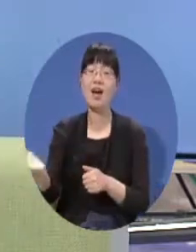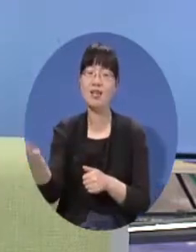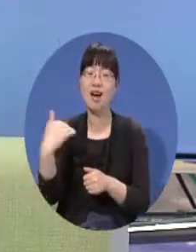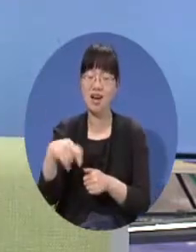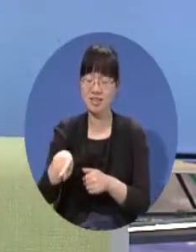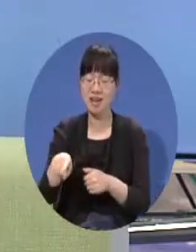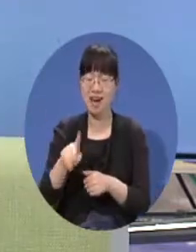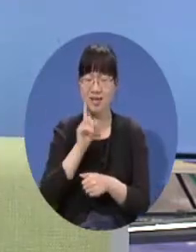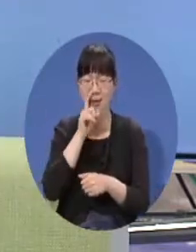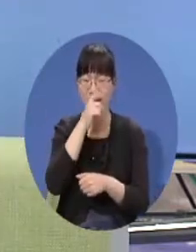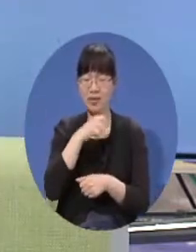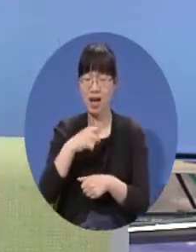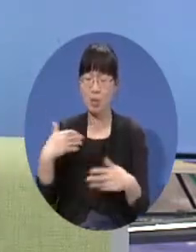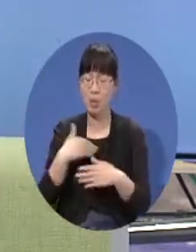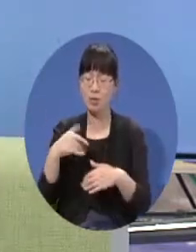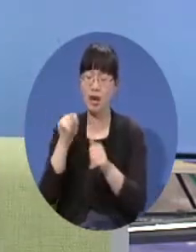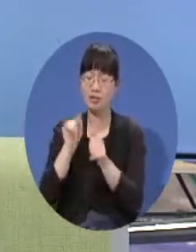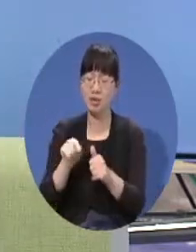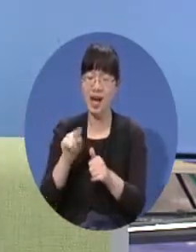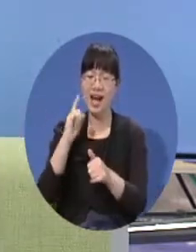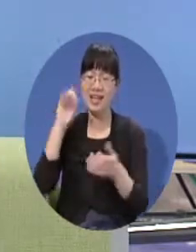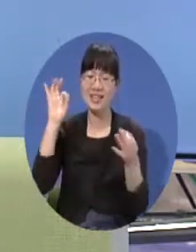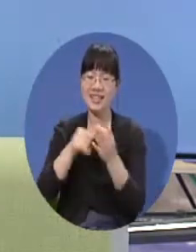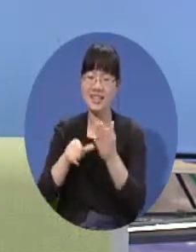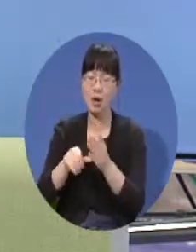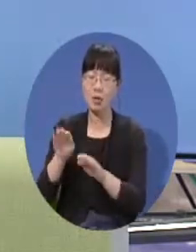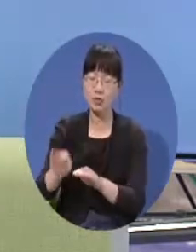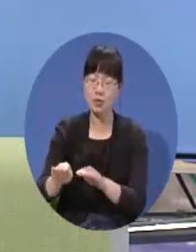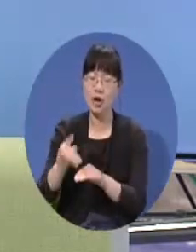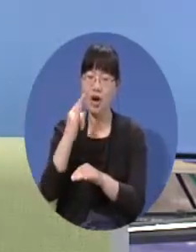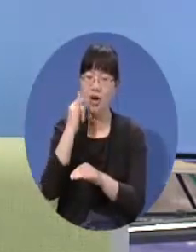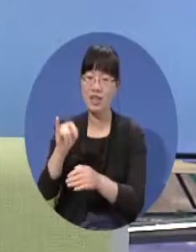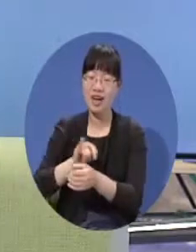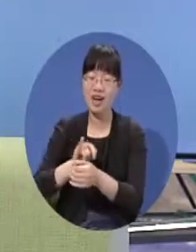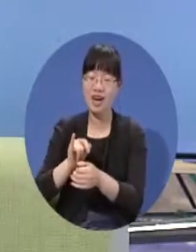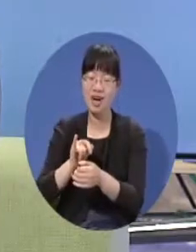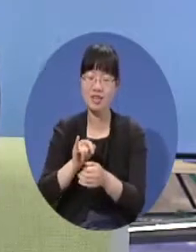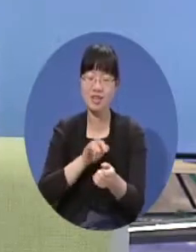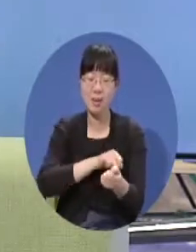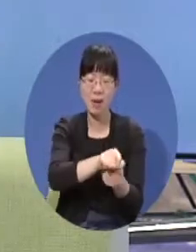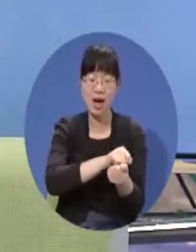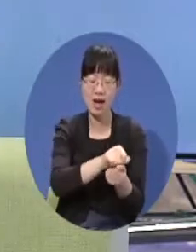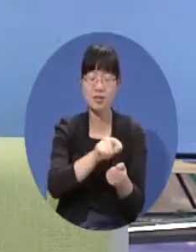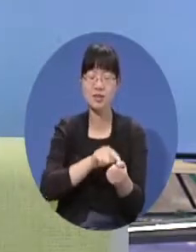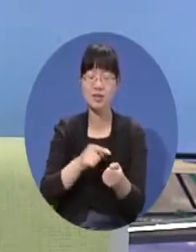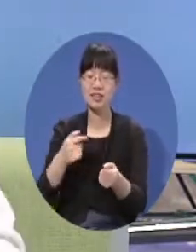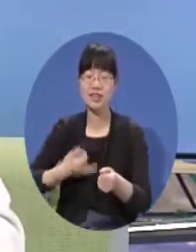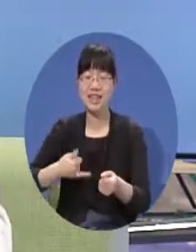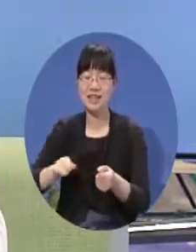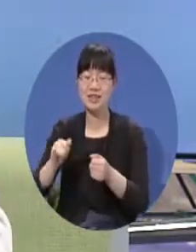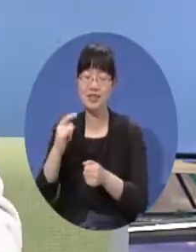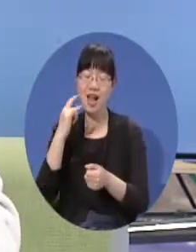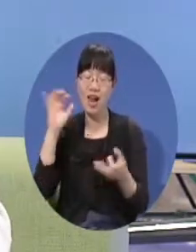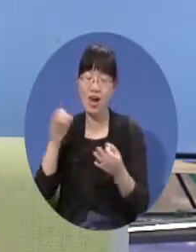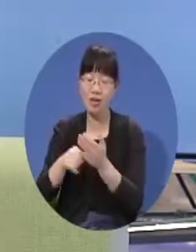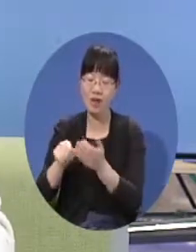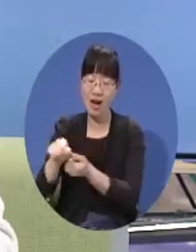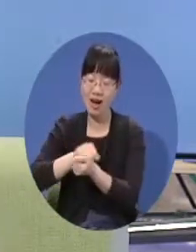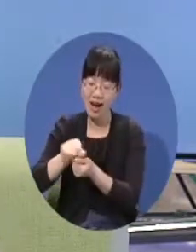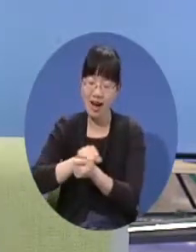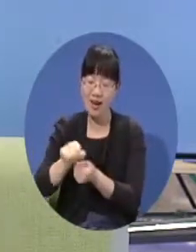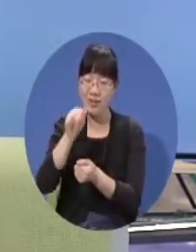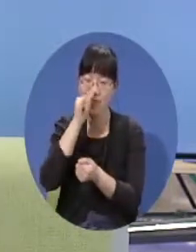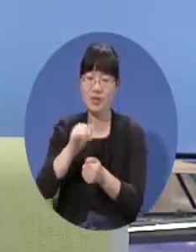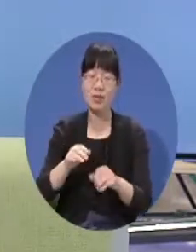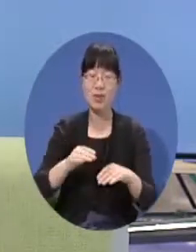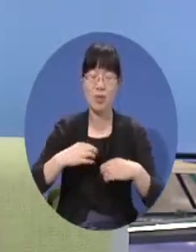너무 더럽더라이야. 목욕 좀 시켜줘라. 이러고 여기 딱 해놓고 애는 거기서 똘똘이 목욕 시키면 되세요. 짜는 것도 다 옷 짜는 것도